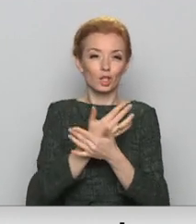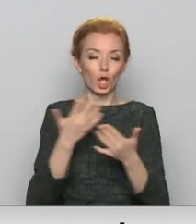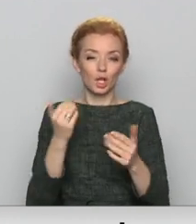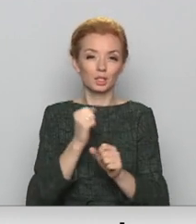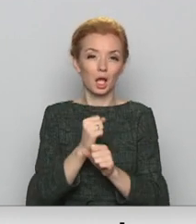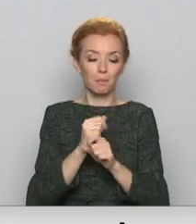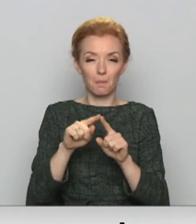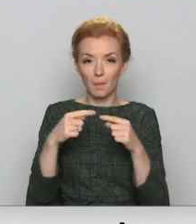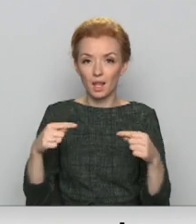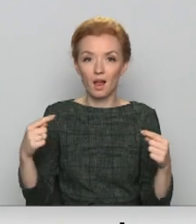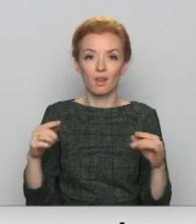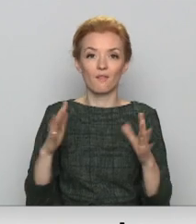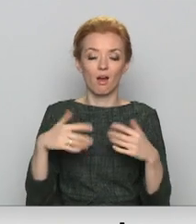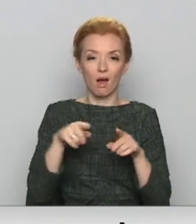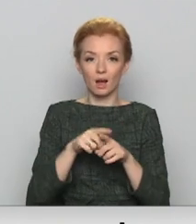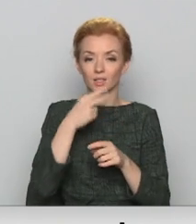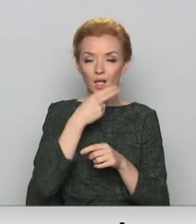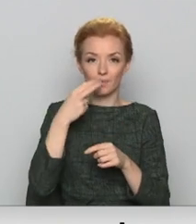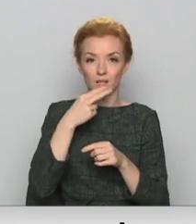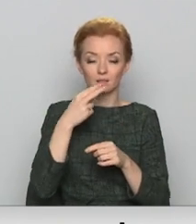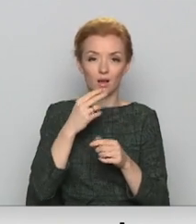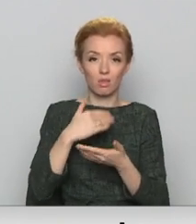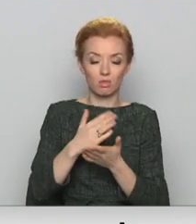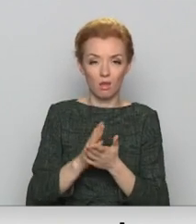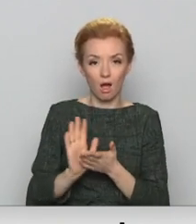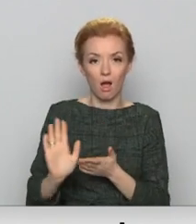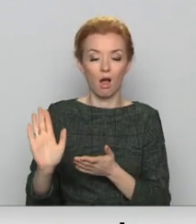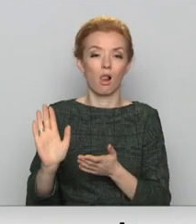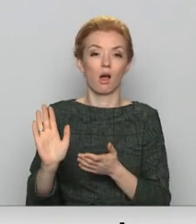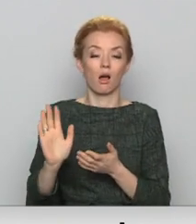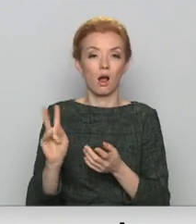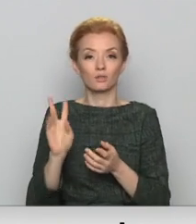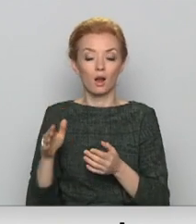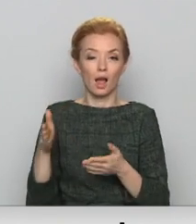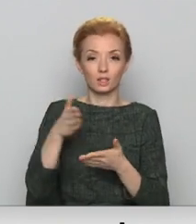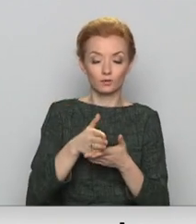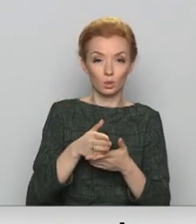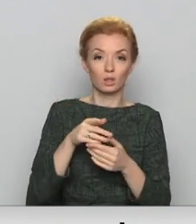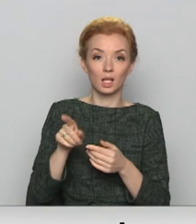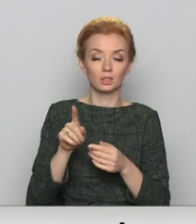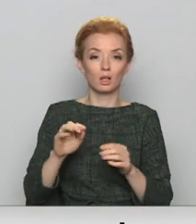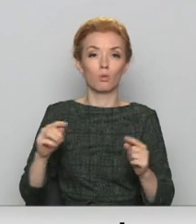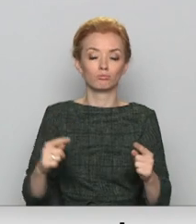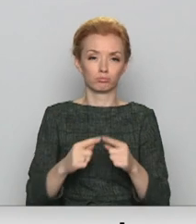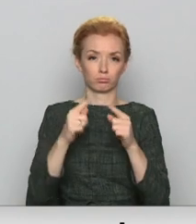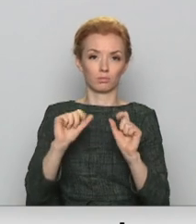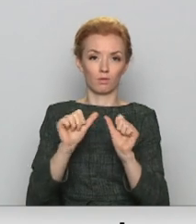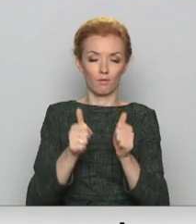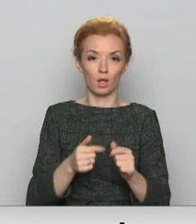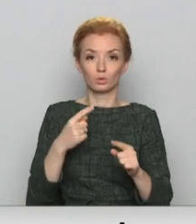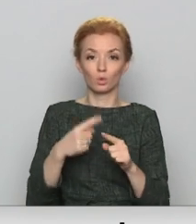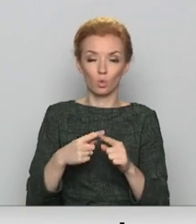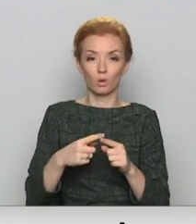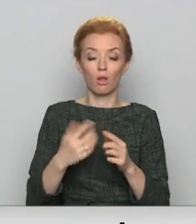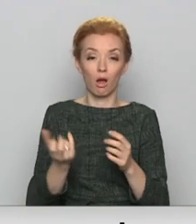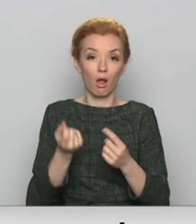vai arī kaut vai teiksim, saimnieciskās daļas, kas ir vairāk aizvietojumus vai kā. Domāju, ka tas ir optimāls modelis. Nu, varbūt, jā, laika kaut